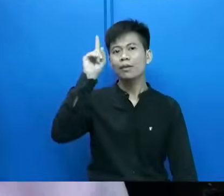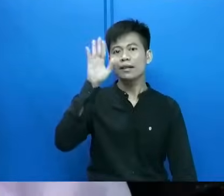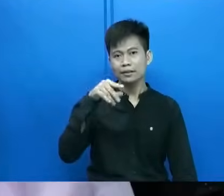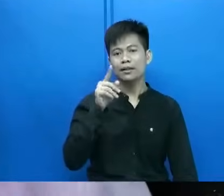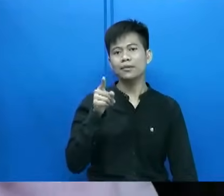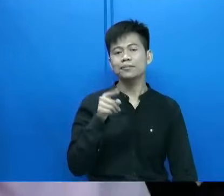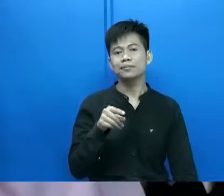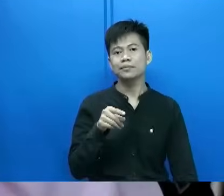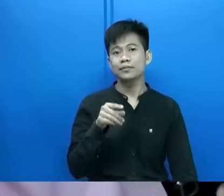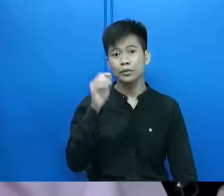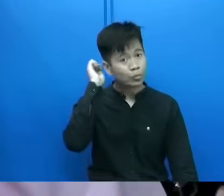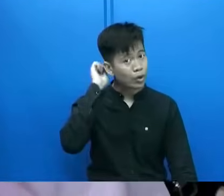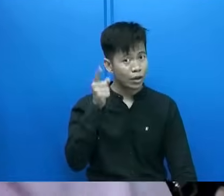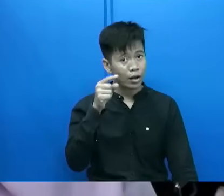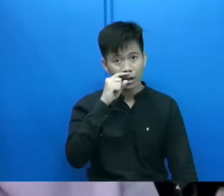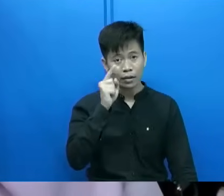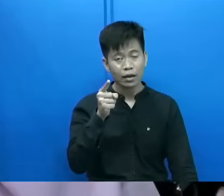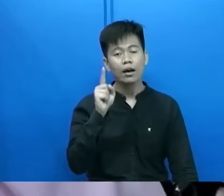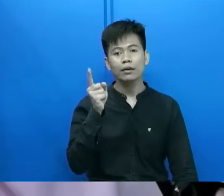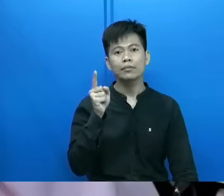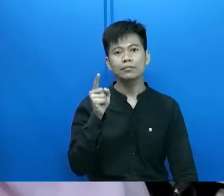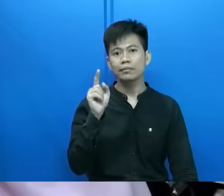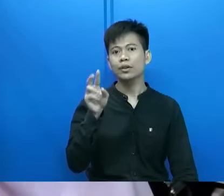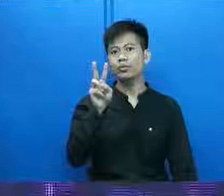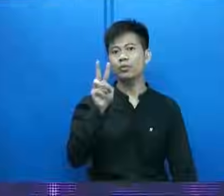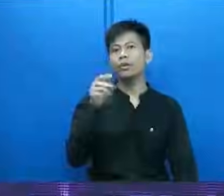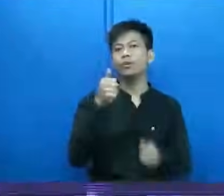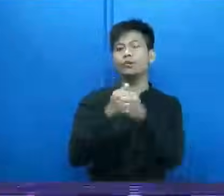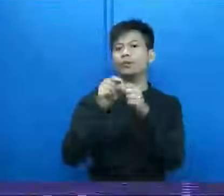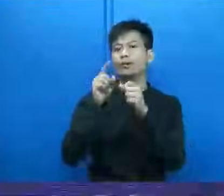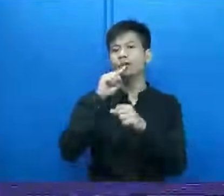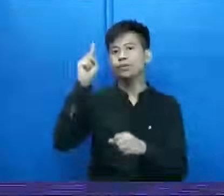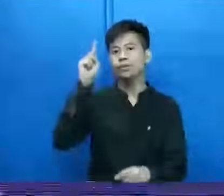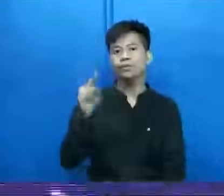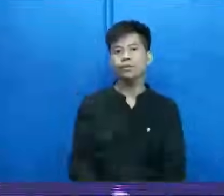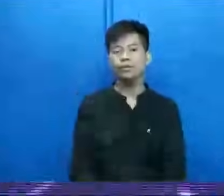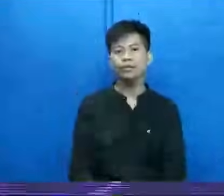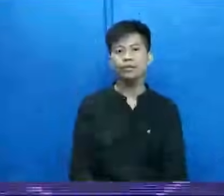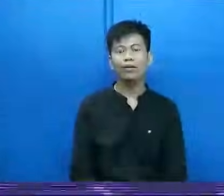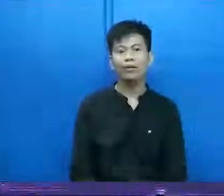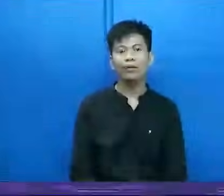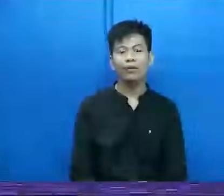ada? Ibu ada? Ada. Baik, dua-duanya ikut insya Allah.